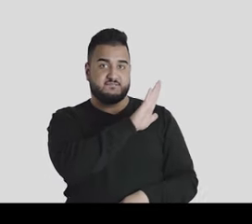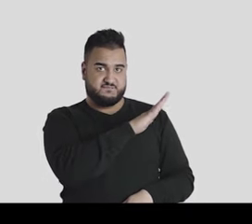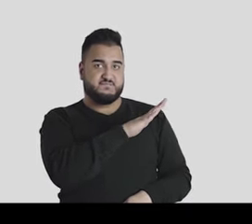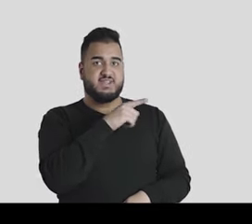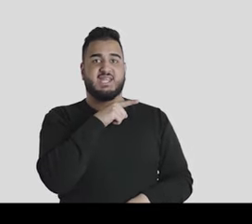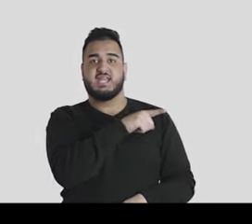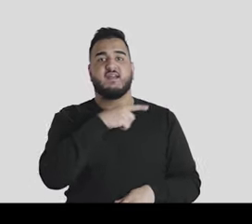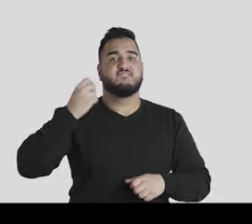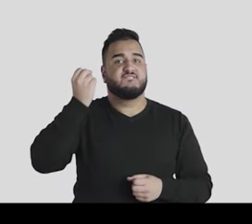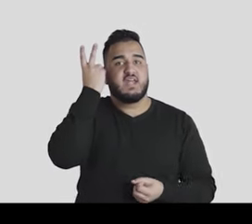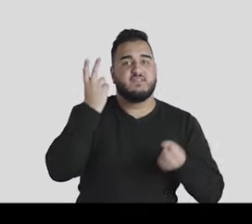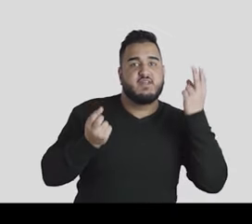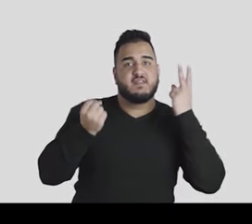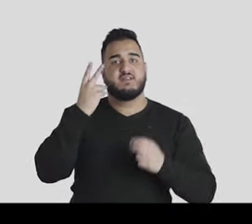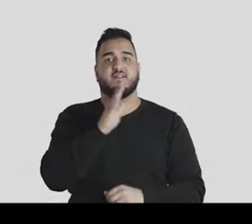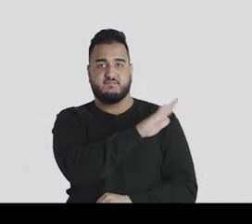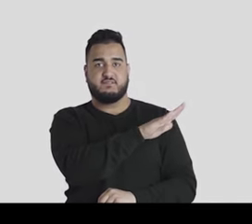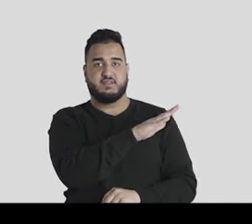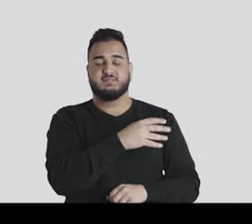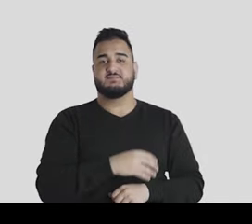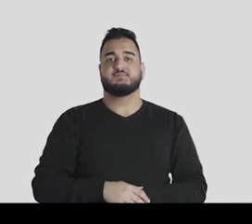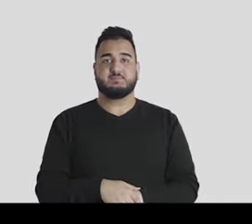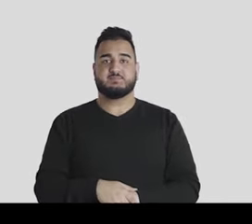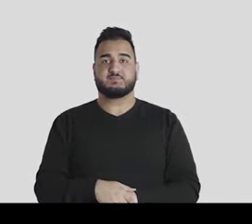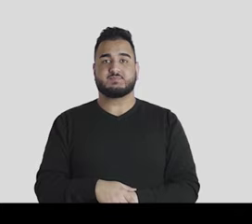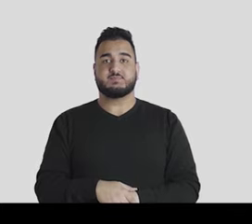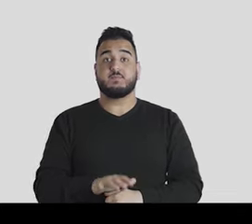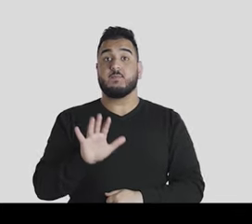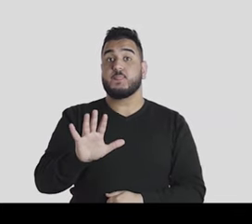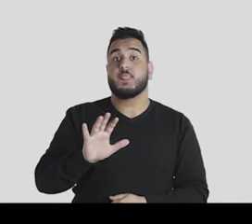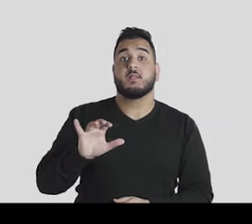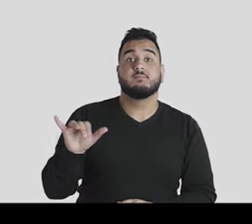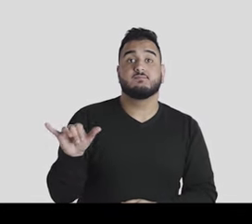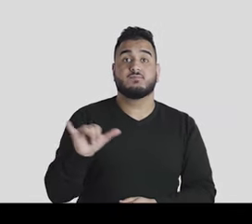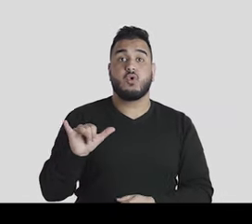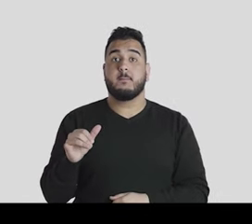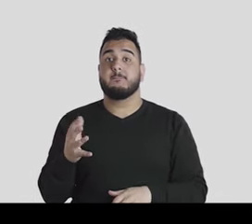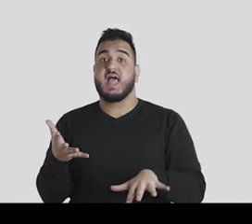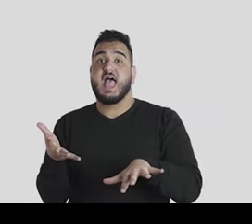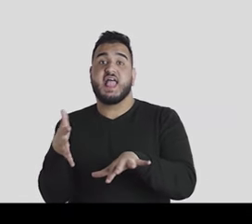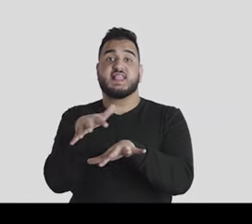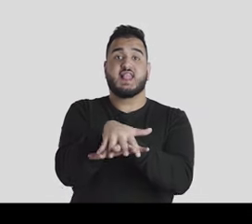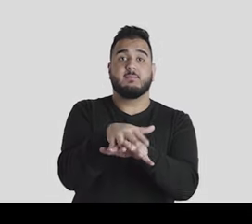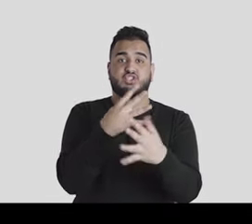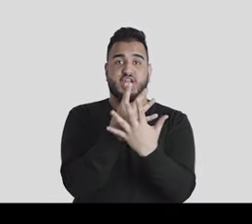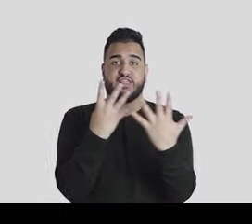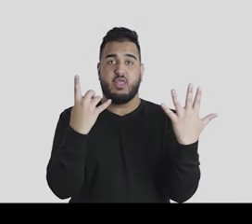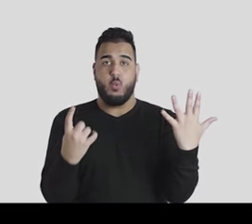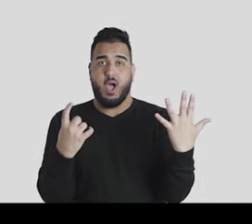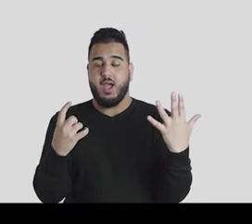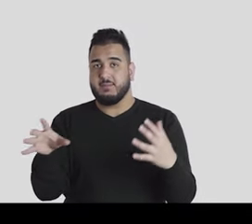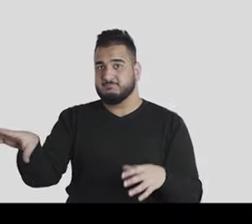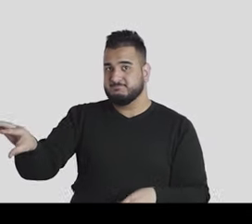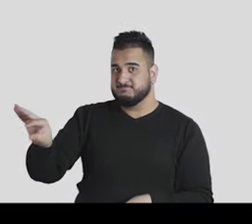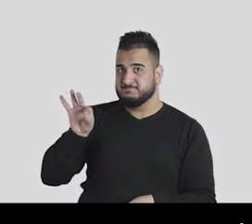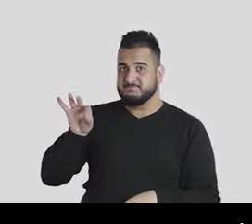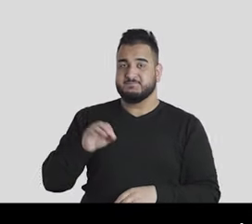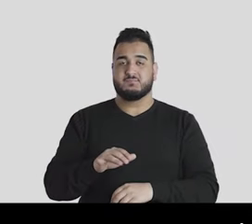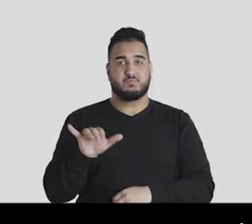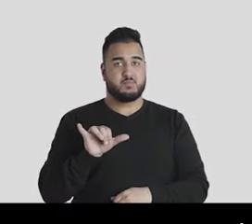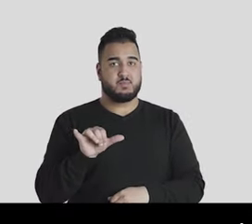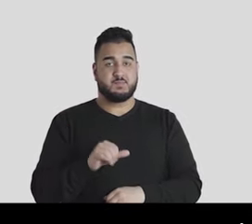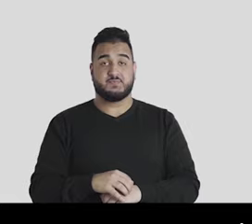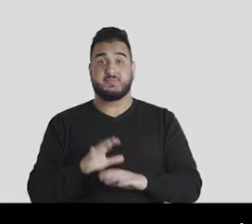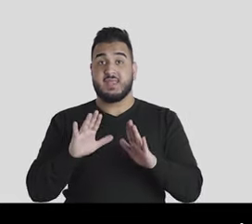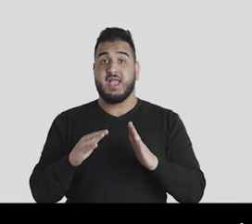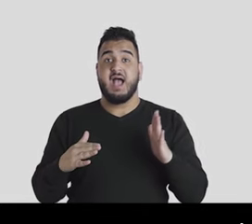صحيحة بعد كل سؤال مع توضيح هذه النقطة. إضاءة أخرى: احرص على دمج الطلبة من ذوي الإعاقة. وفي